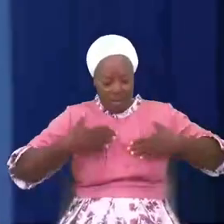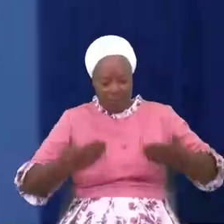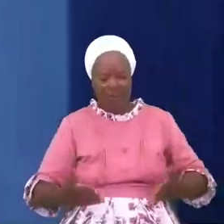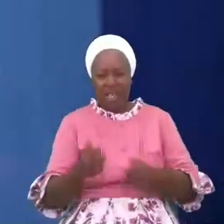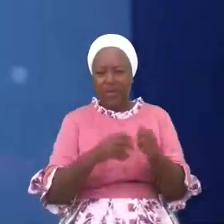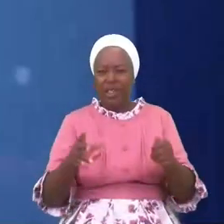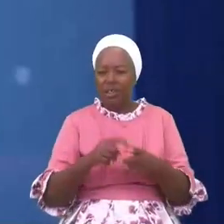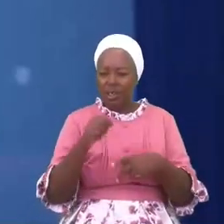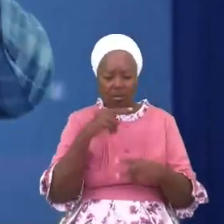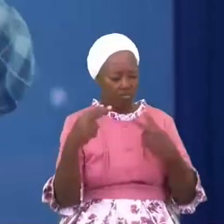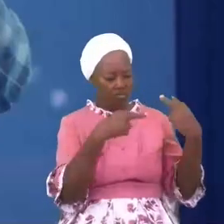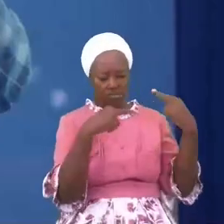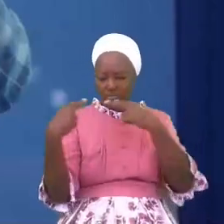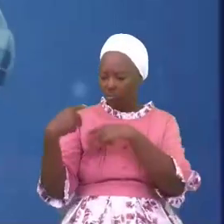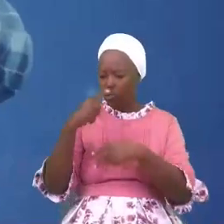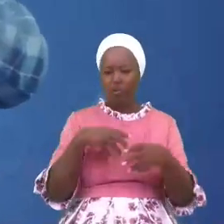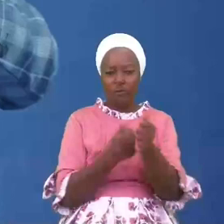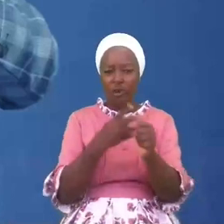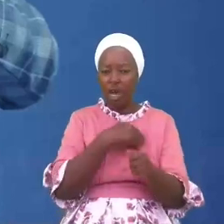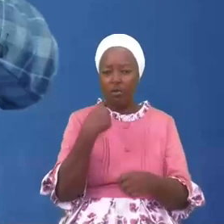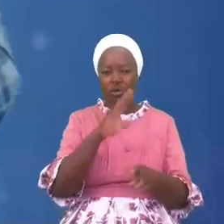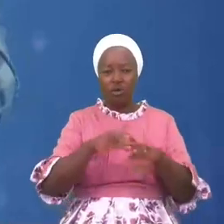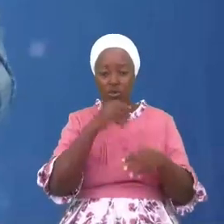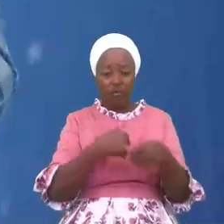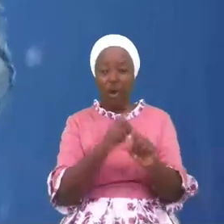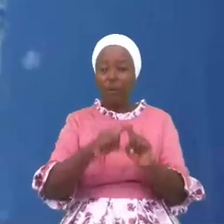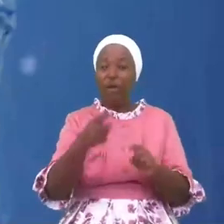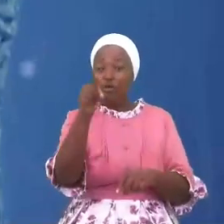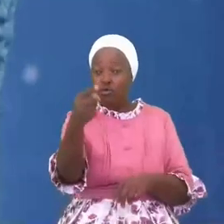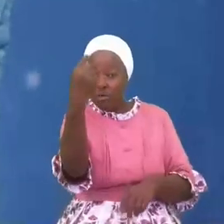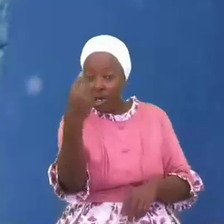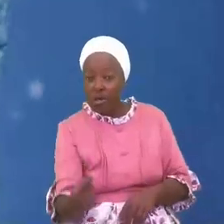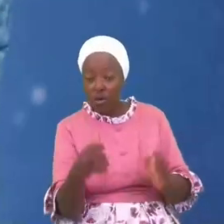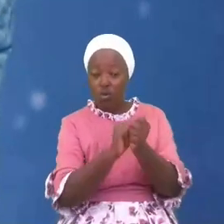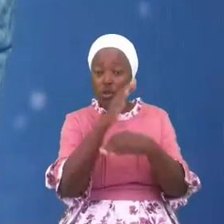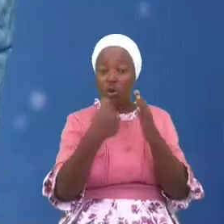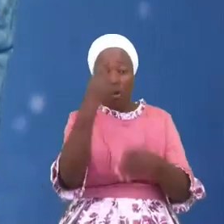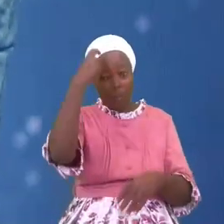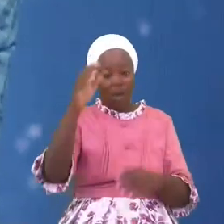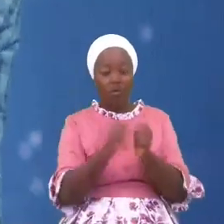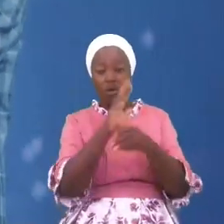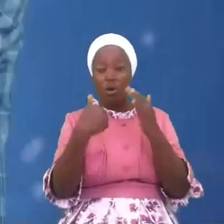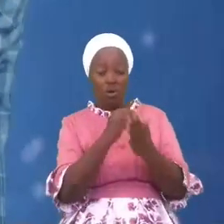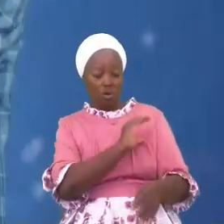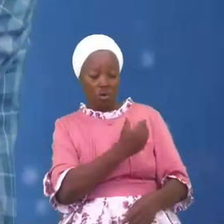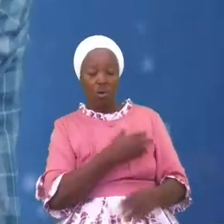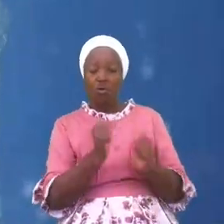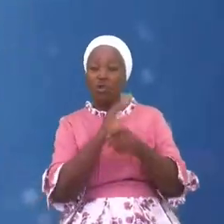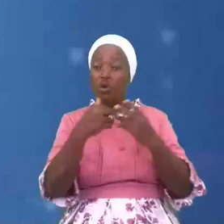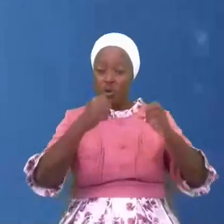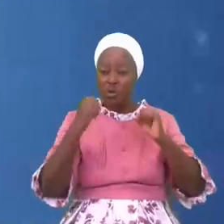toi, qui suis, qui ne me suis pas, toi, de tout ton esprit, de toute ton âme, de toute ta force,